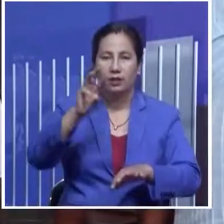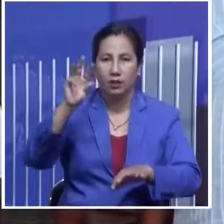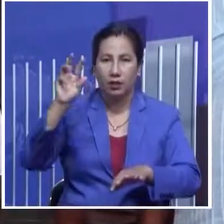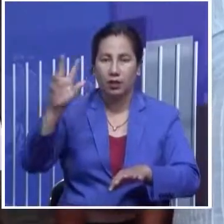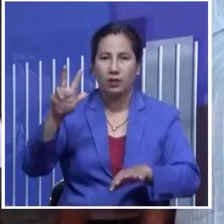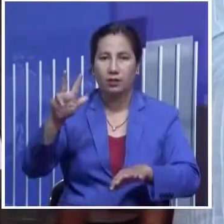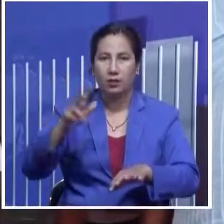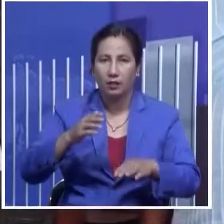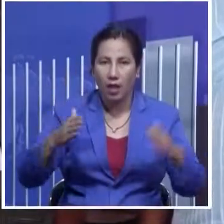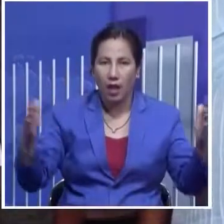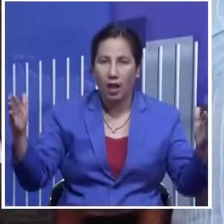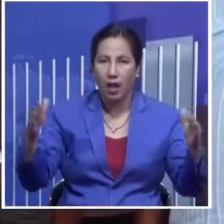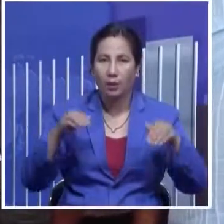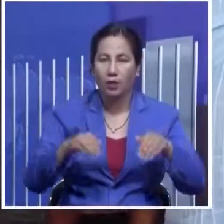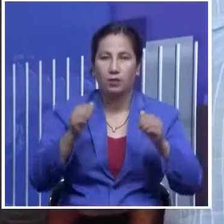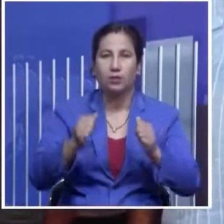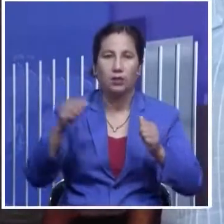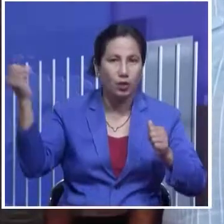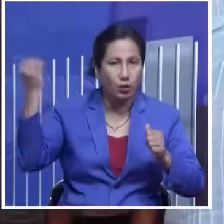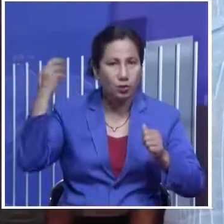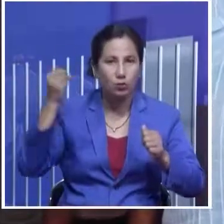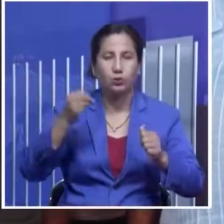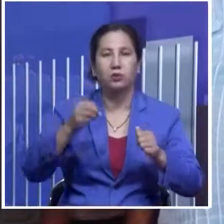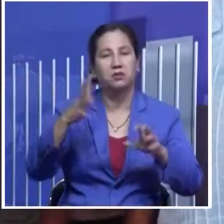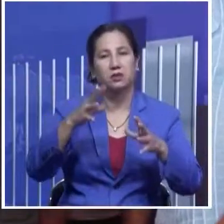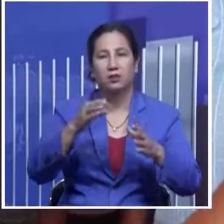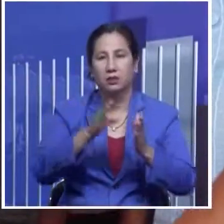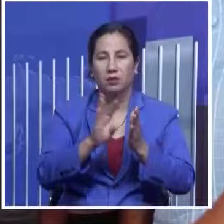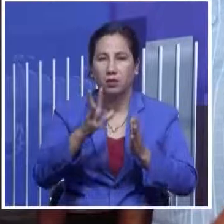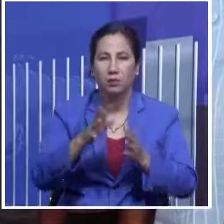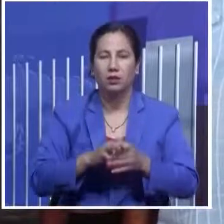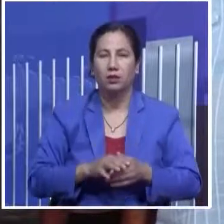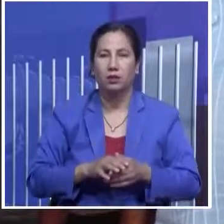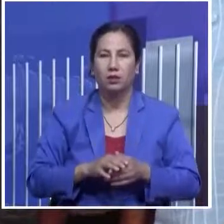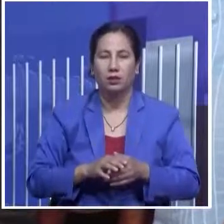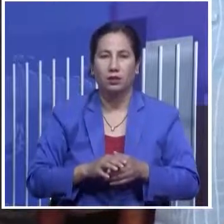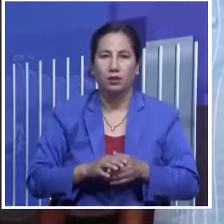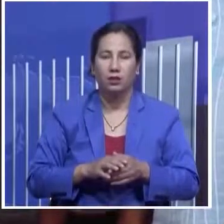रेले अनसन समेत बसे, तर सुनवाई कतै बाटो भएन।